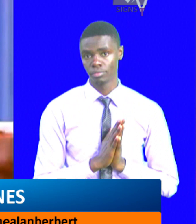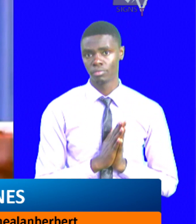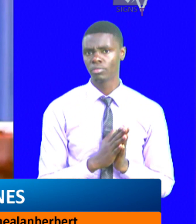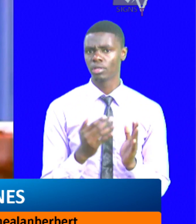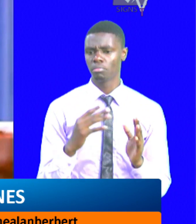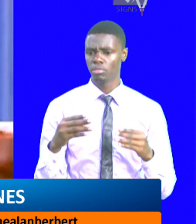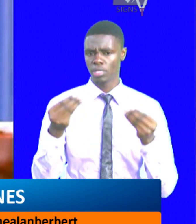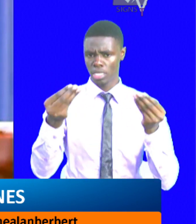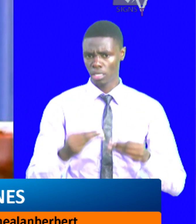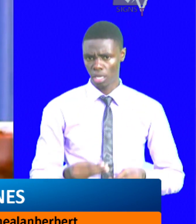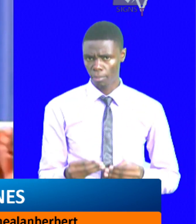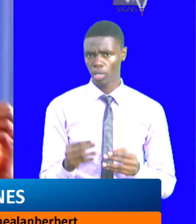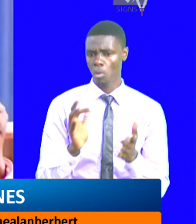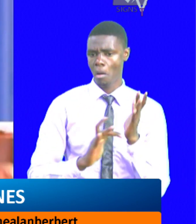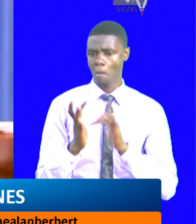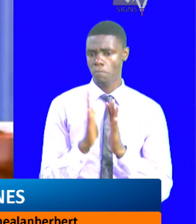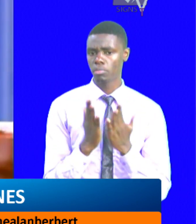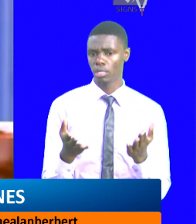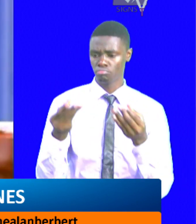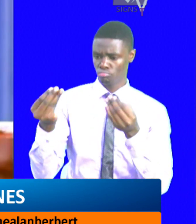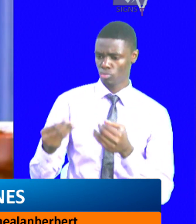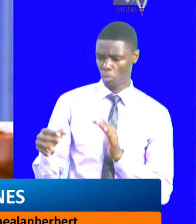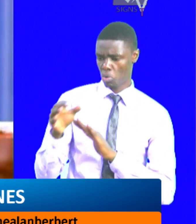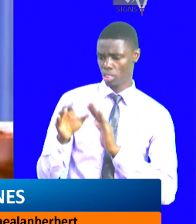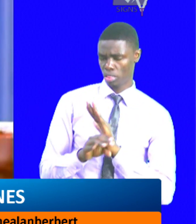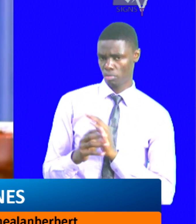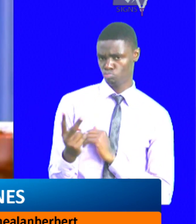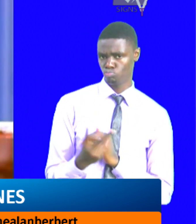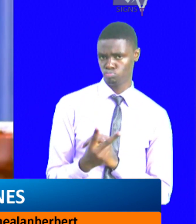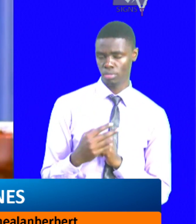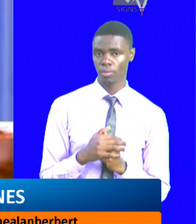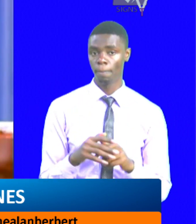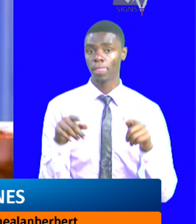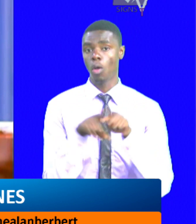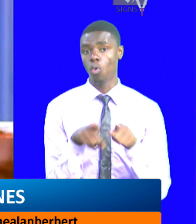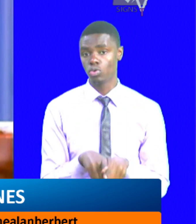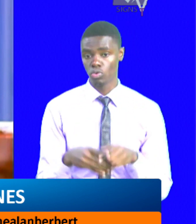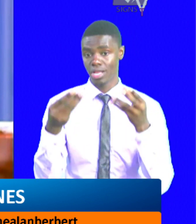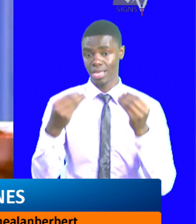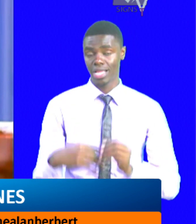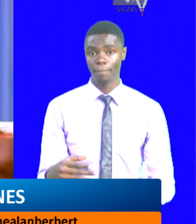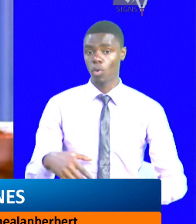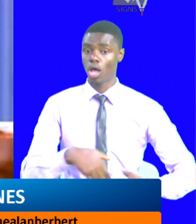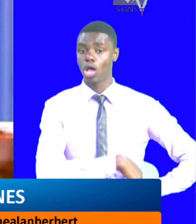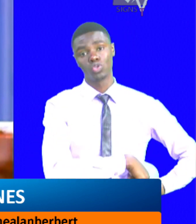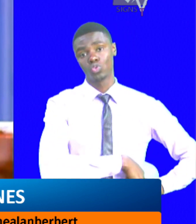nilipatiwa Biblia, nikapatiwa katiba, na pia nilipatiwa upanga.